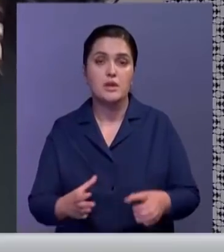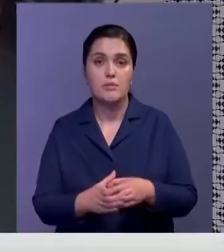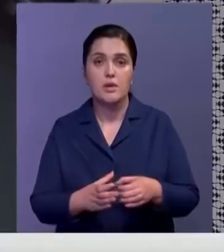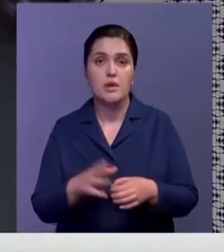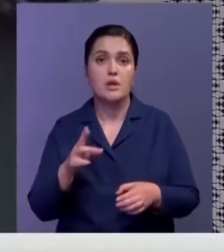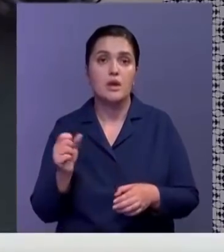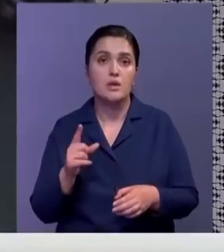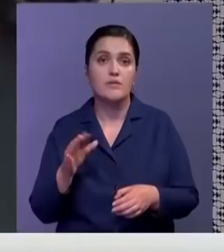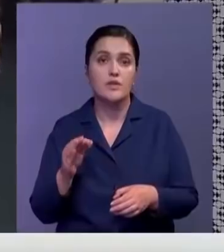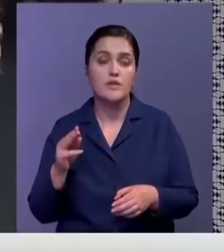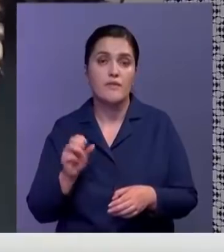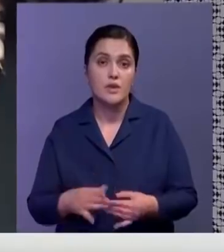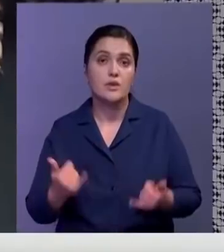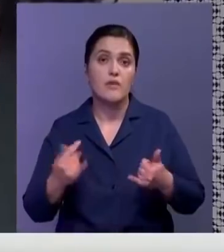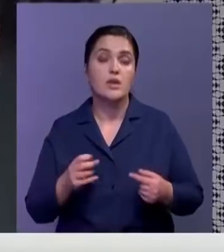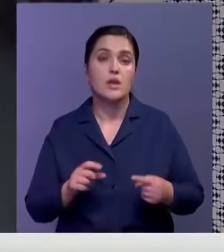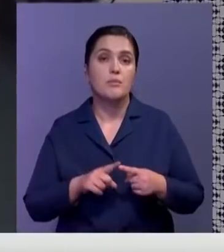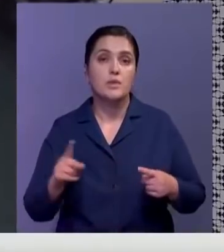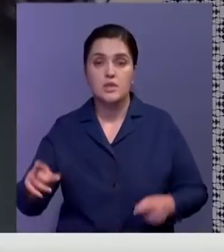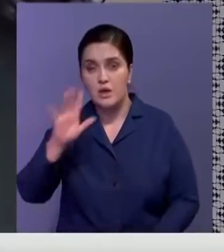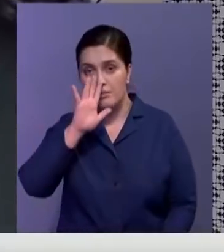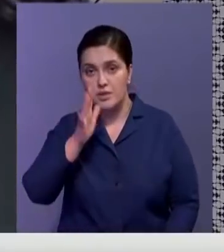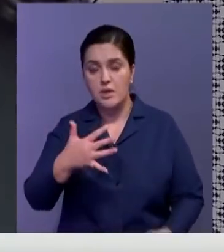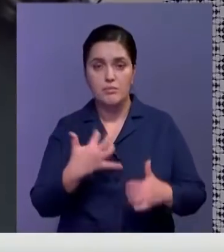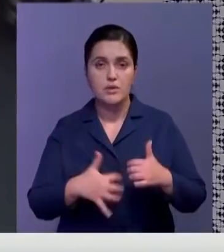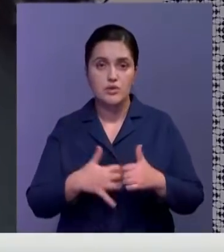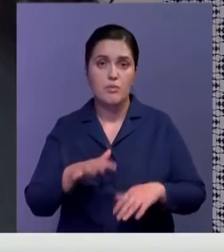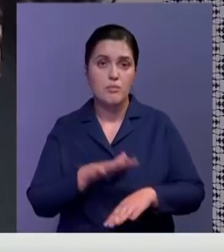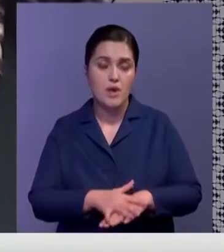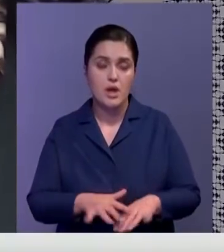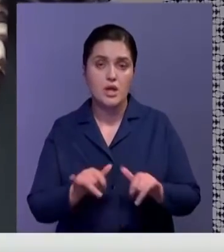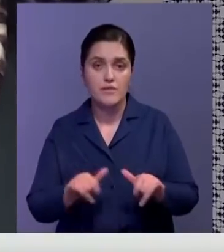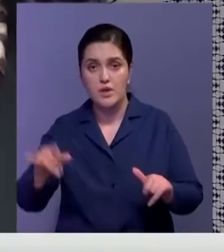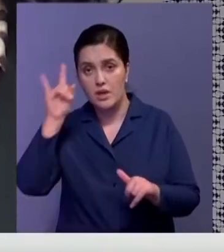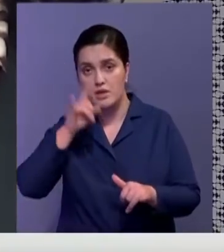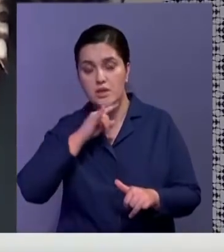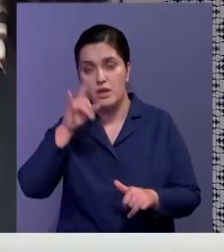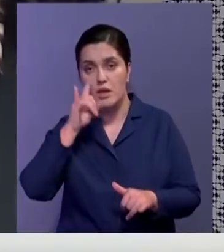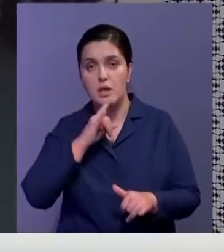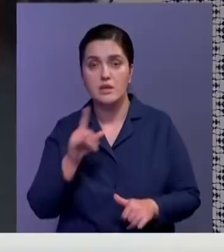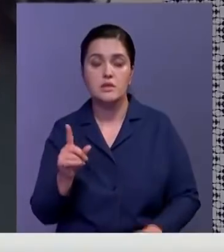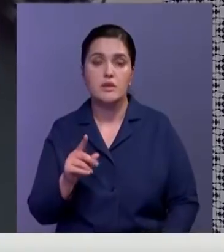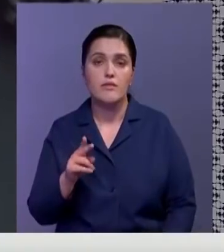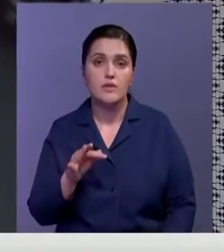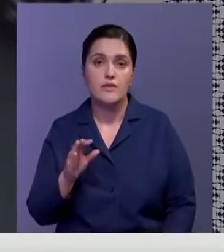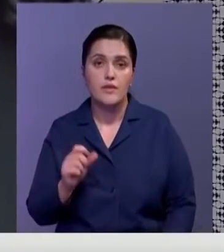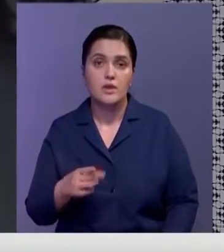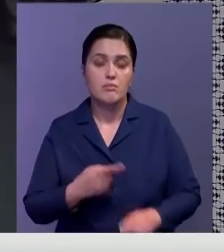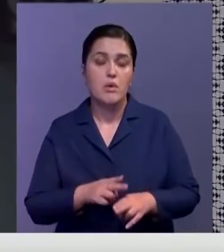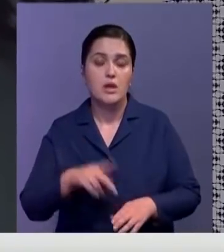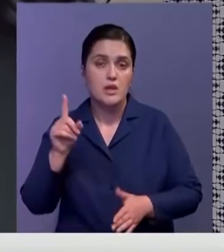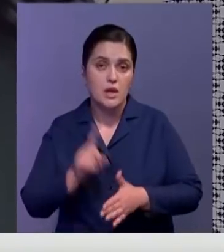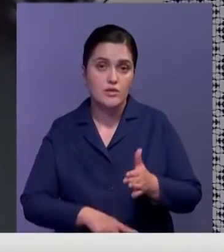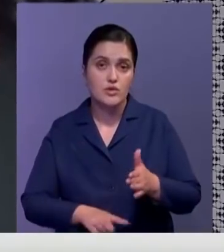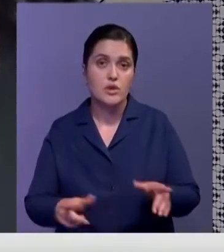«Казфосфат». Вот уже на протяжении 5 лет между Банком развития Казахстана и «Казфосфат» складываются надежные партнерские